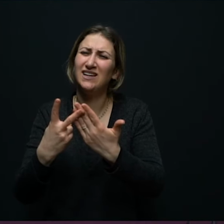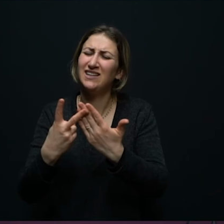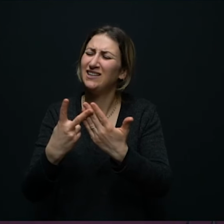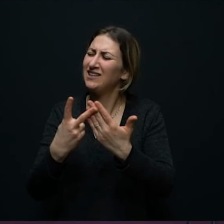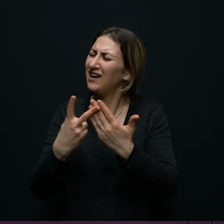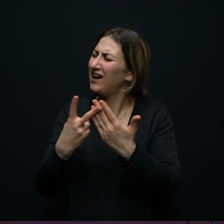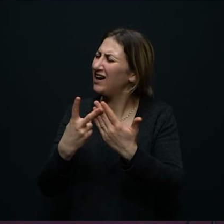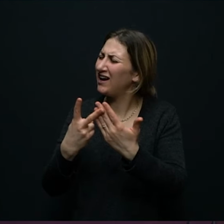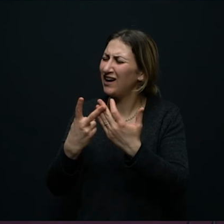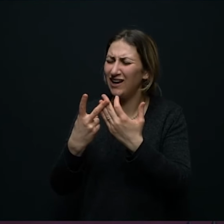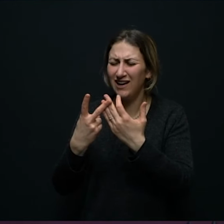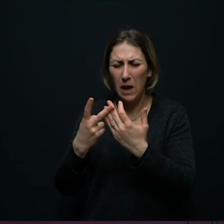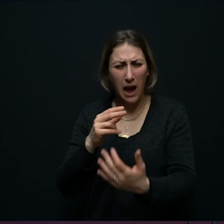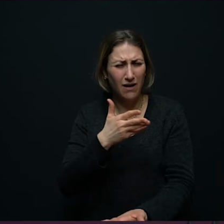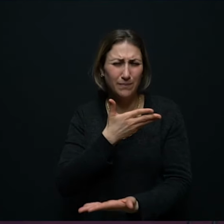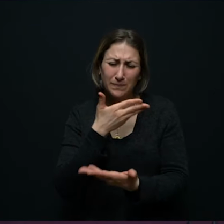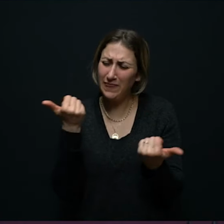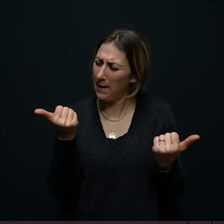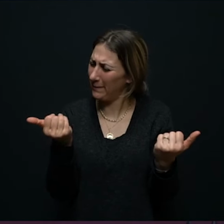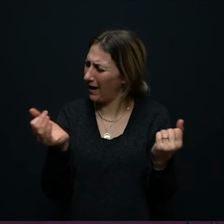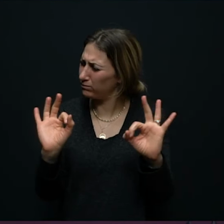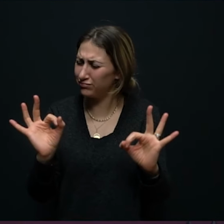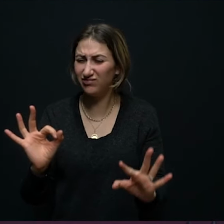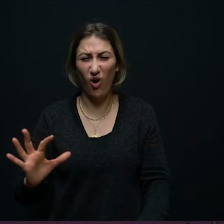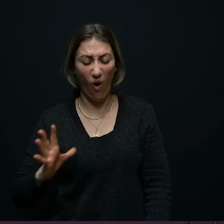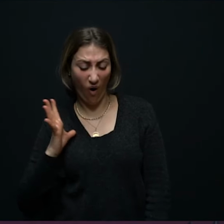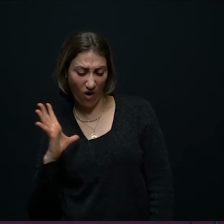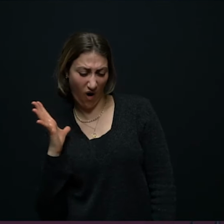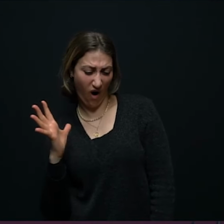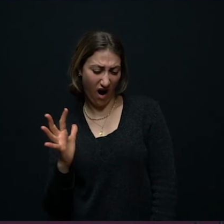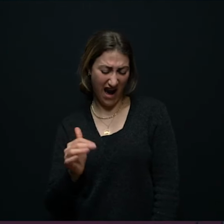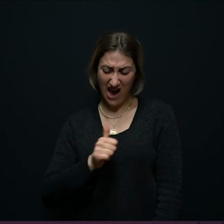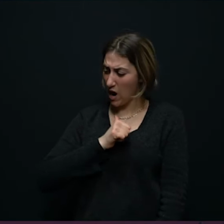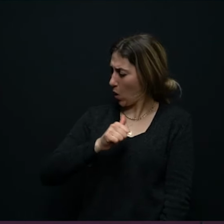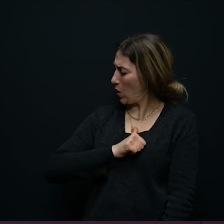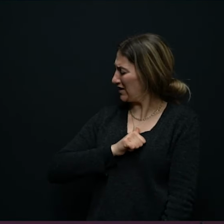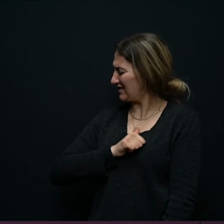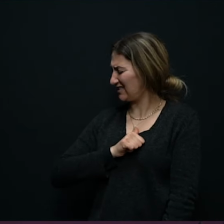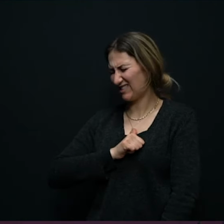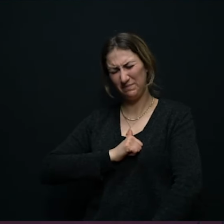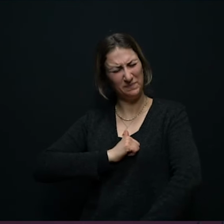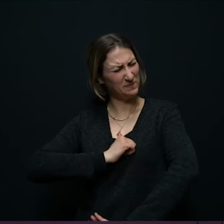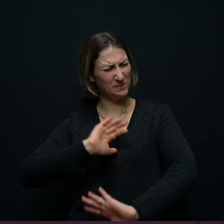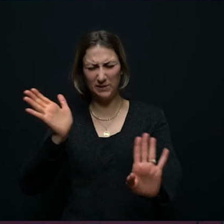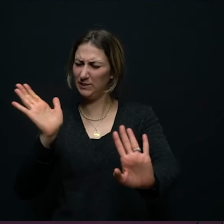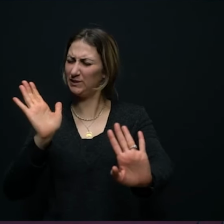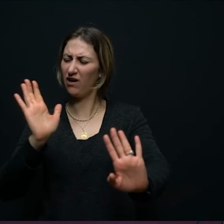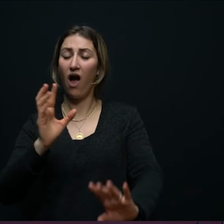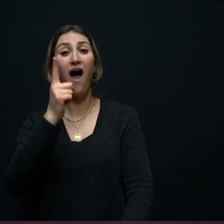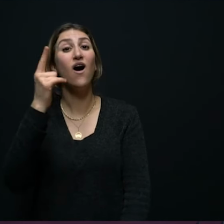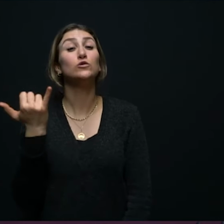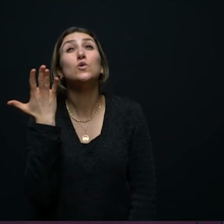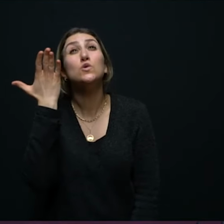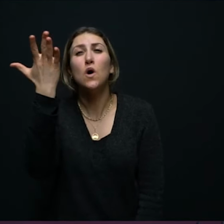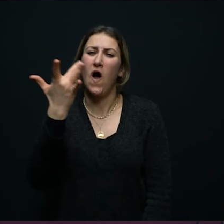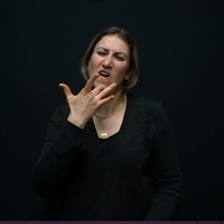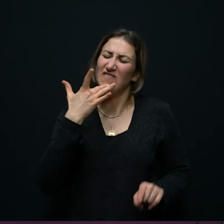d'orgueil d'égoïsme de tout ce qui peut encore le pôle eu aujourd'hui un jour je serai comme toi jésus